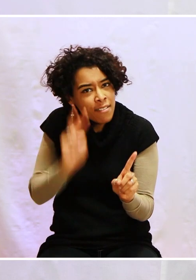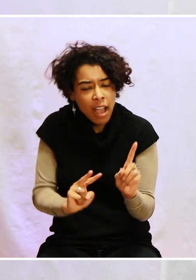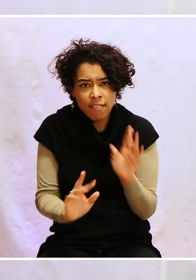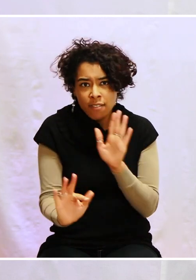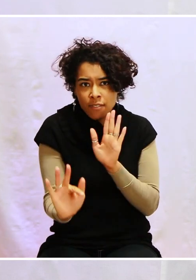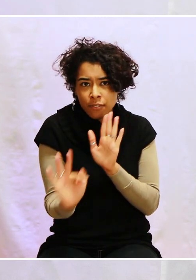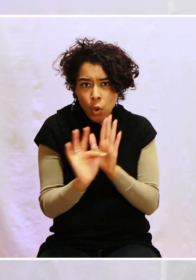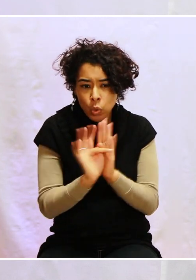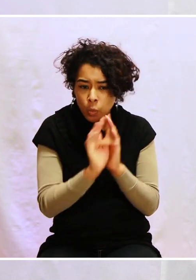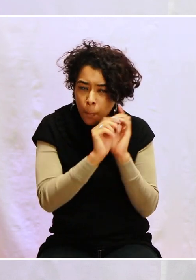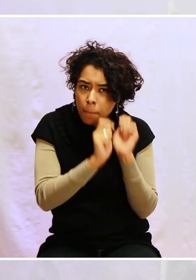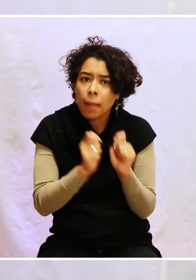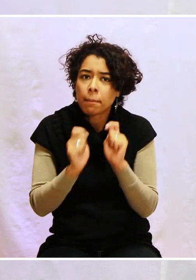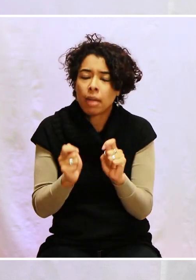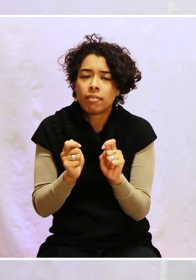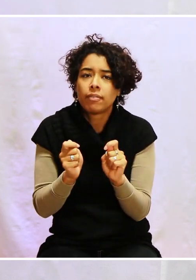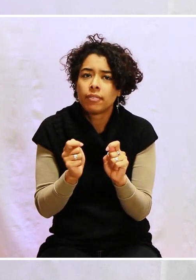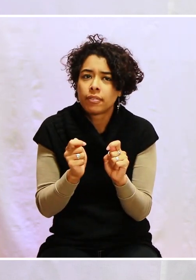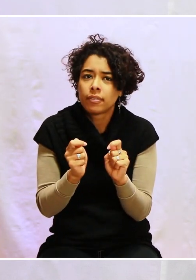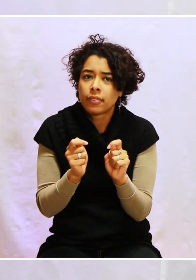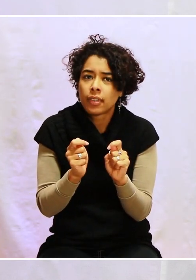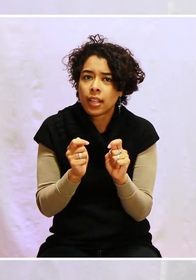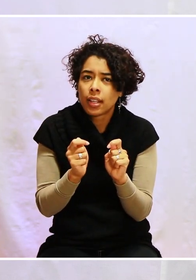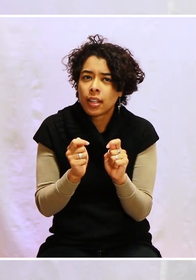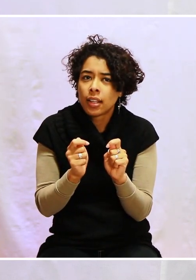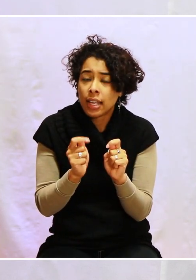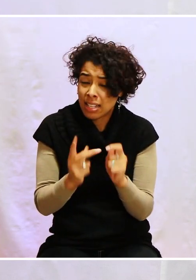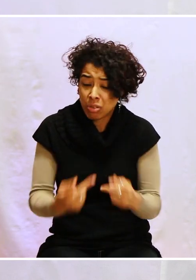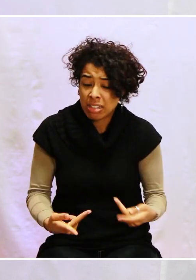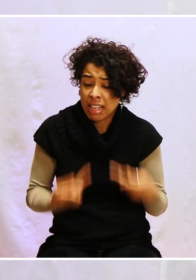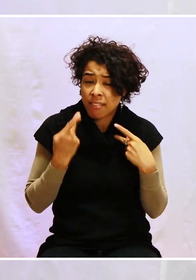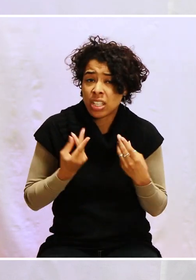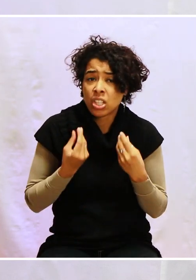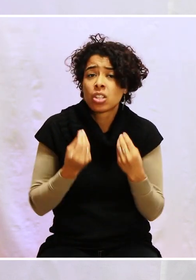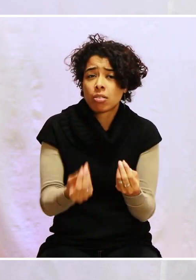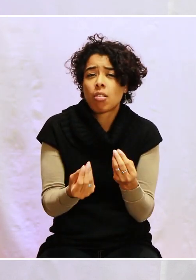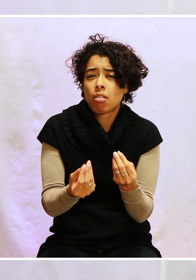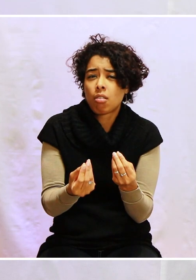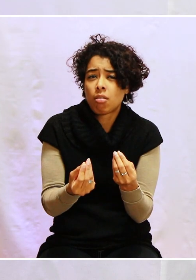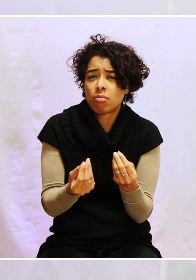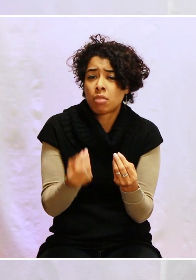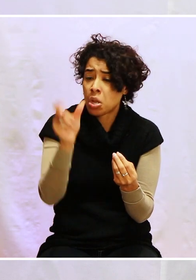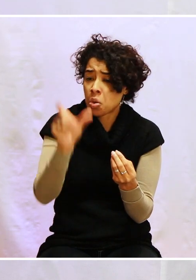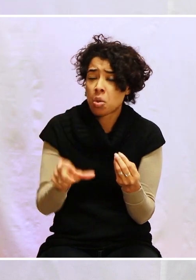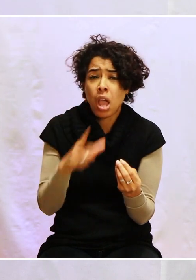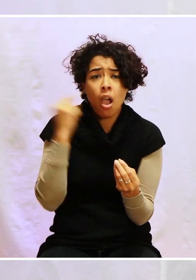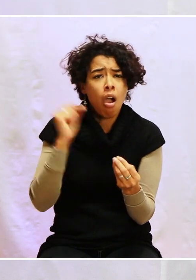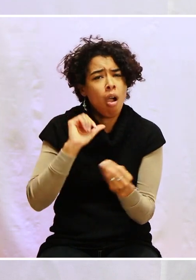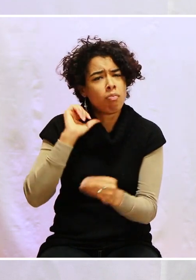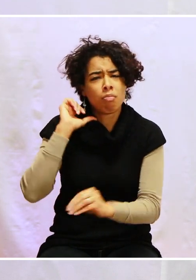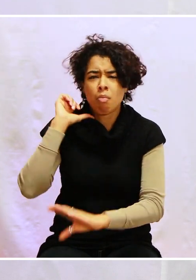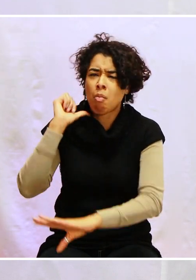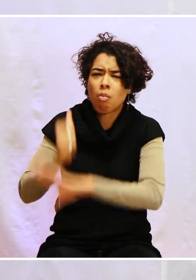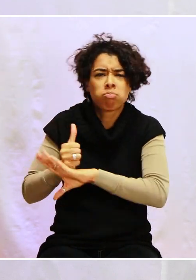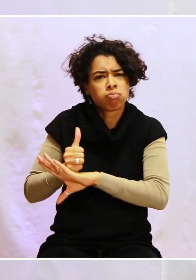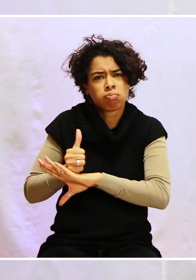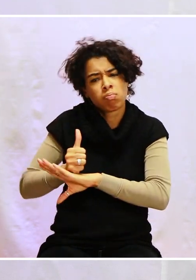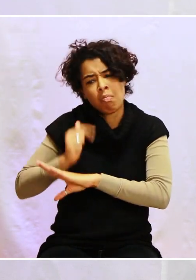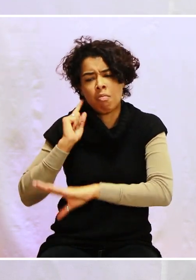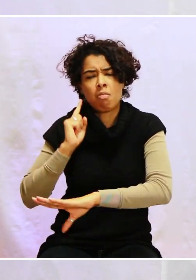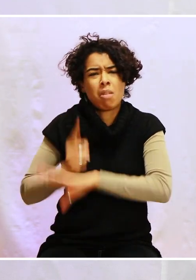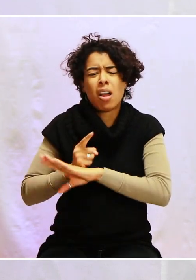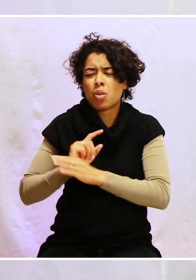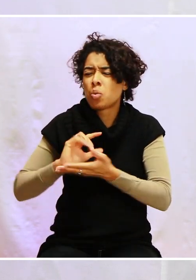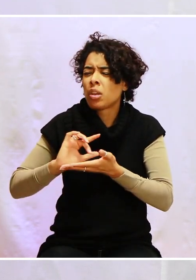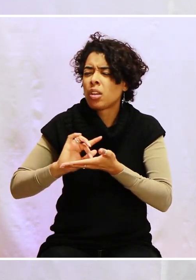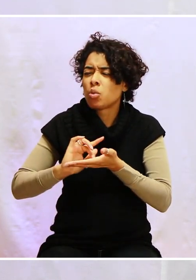fonctions qui sont là sur sa vie. Un homme qui est plein d'autorité. Il a tout pouvoir sur